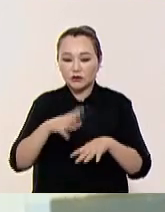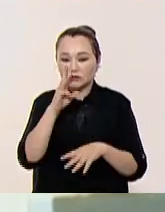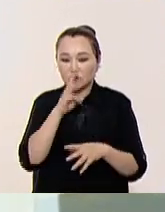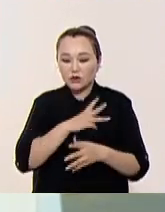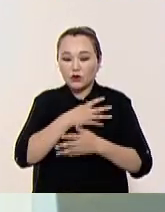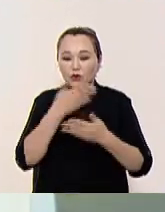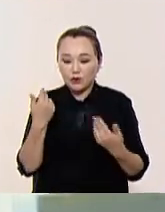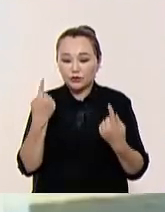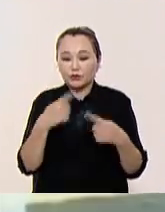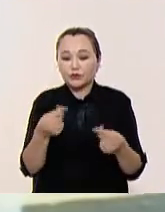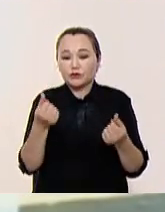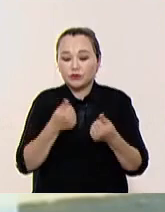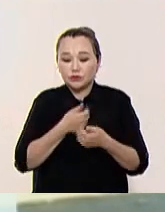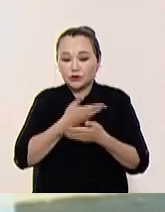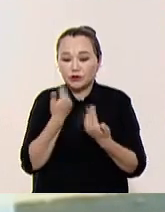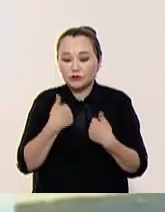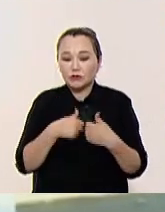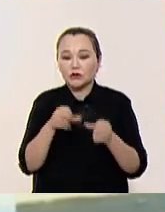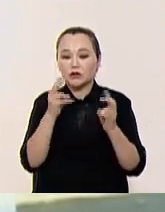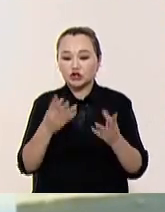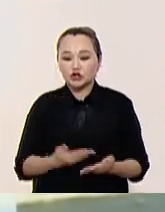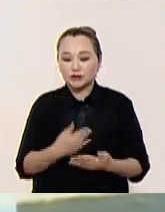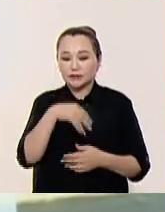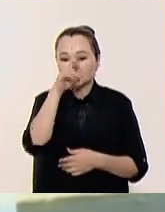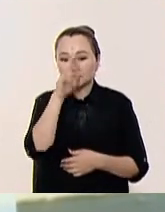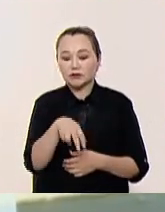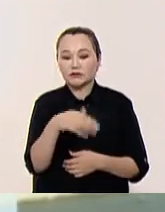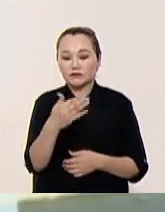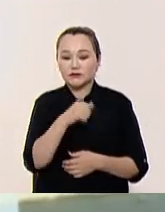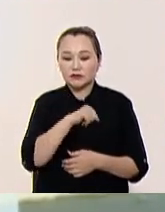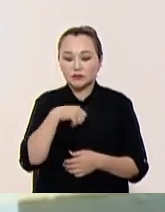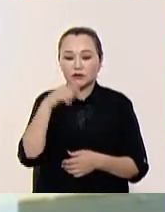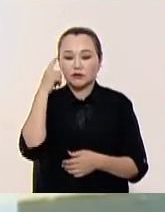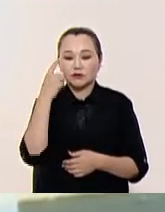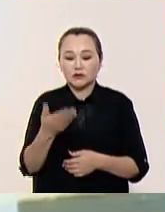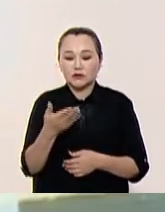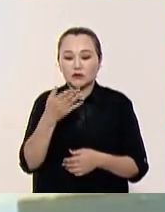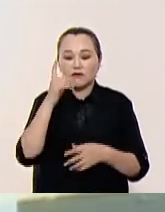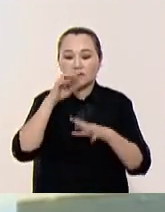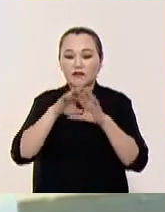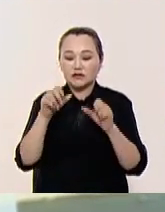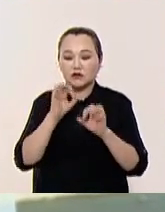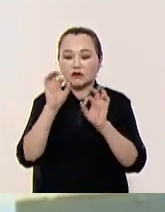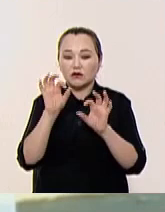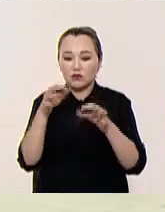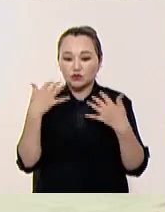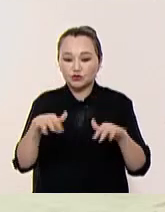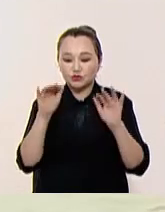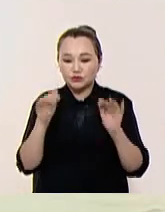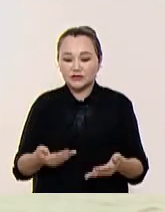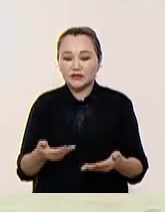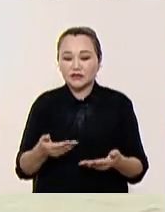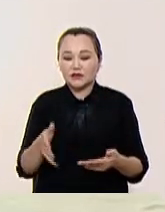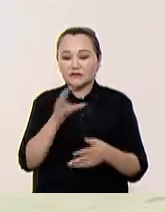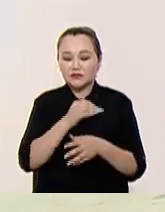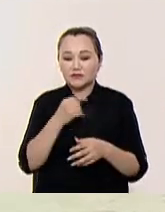jok, baska alıp atkan jok. Biz kalay kün köretimiz bilmeyim men. Өздерің ойлап көріңдер да, ол үкіметке айтып-айтып уже шаршадық қой.